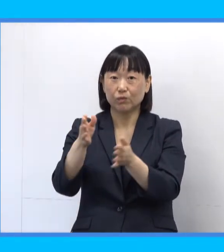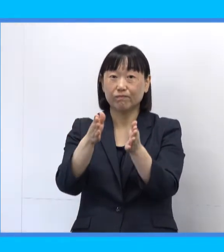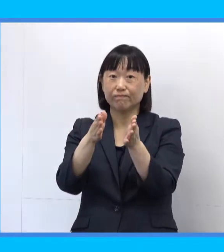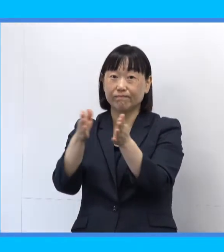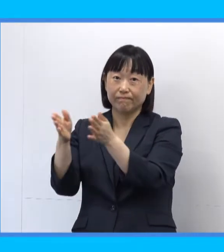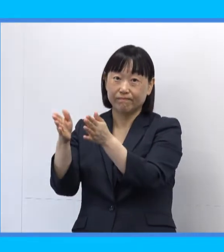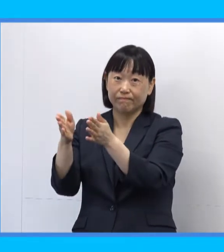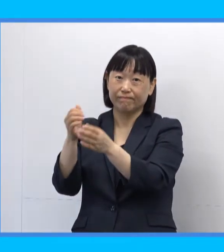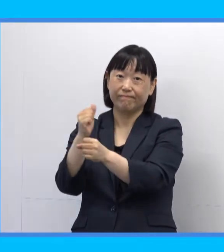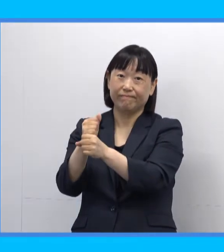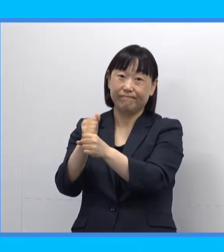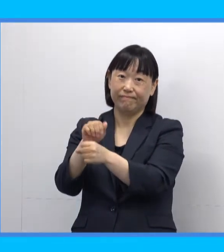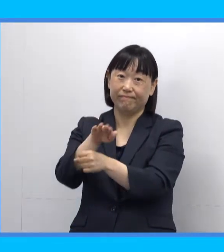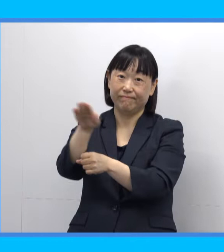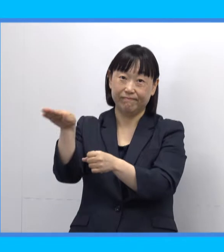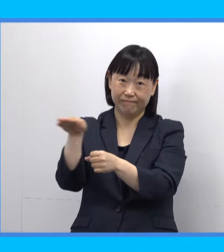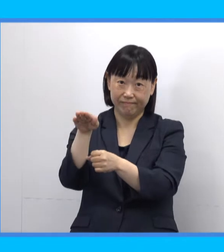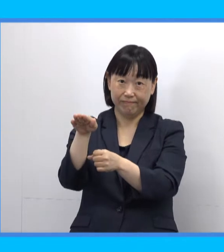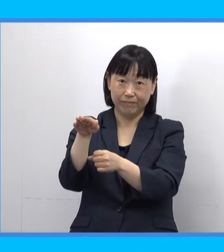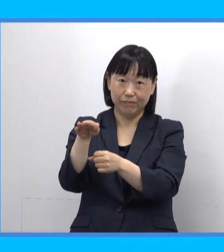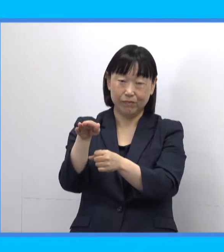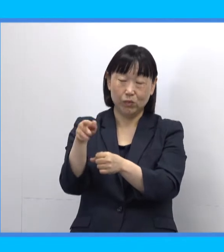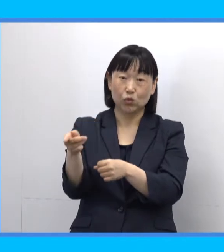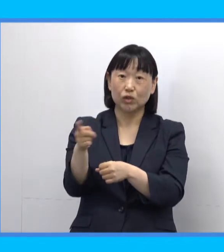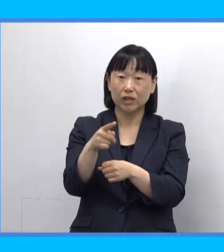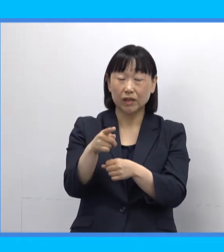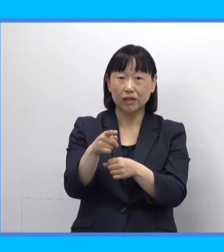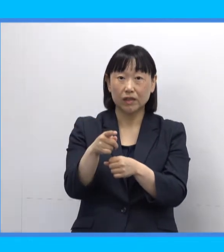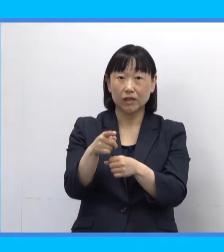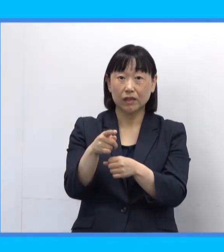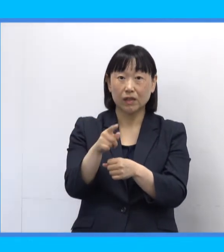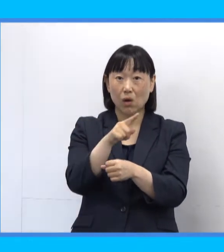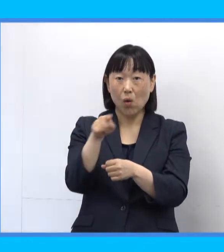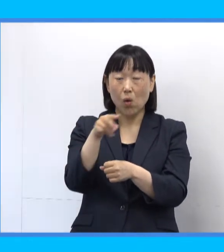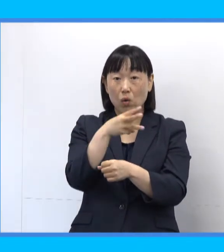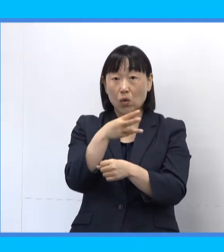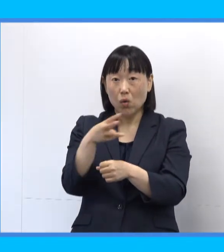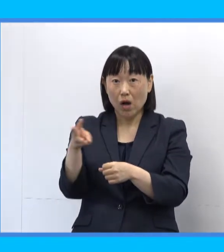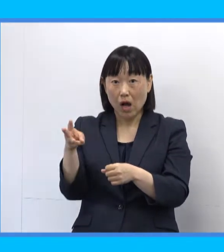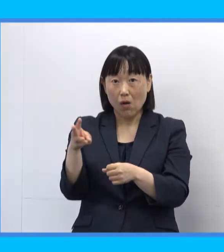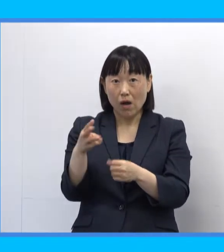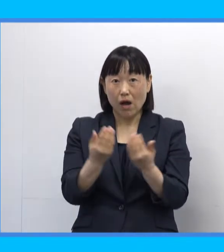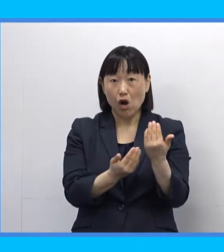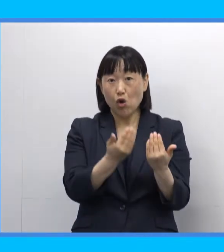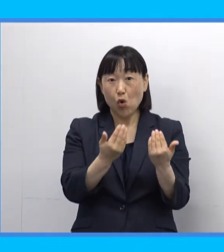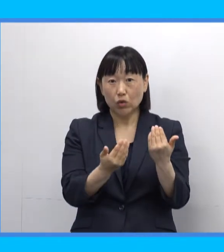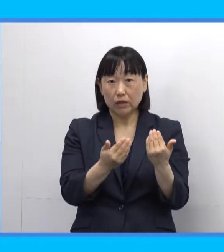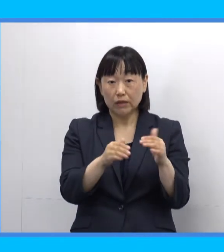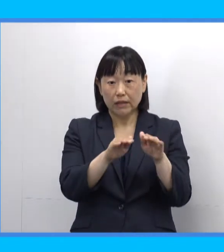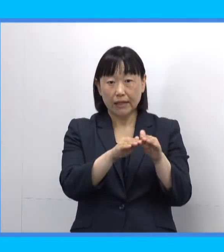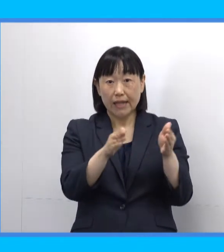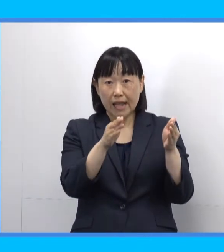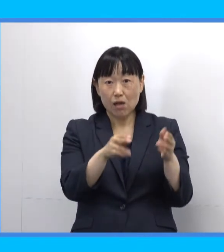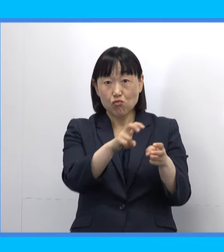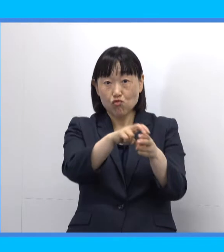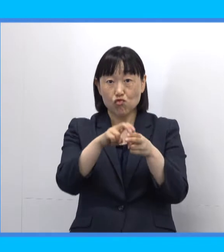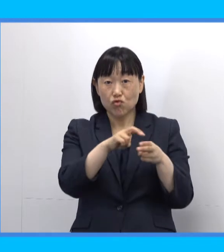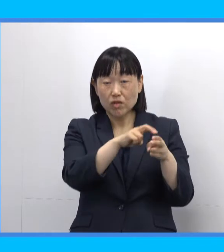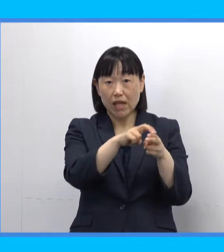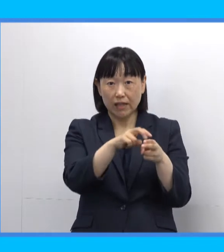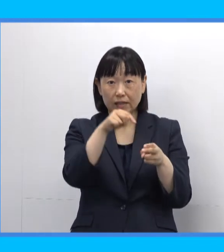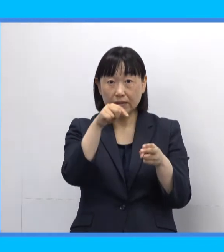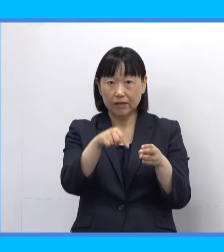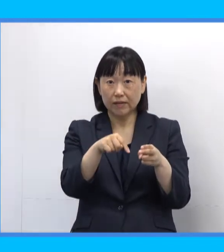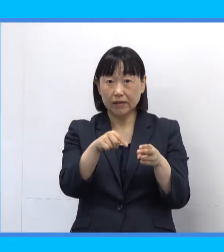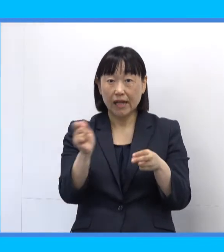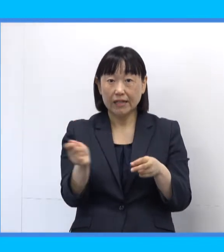分設置いたします。次に、音川河川緑地テーブル席として、河